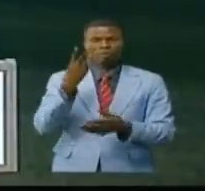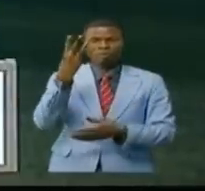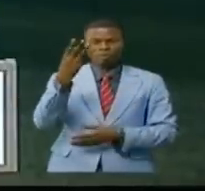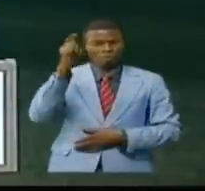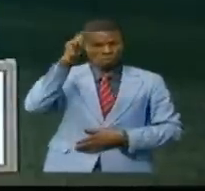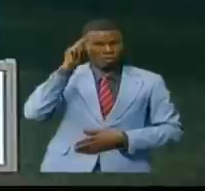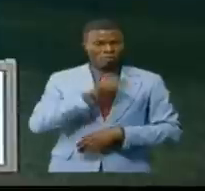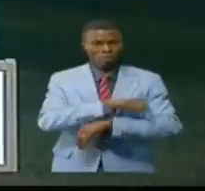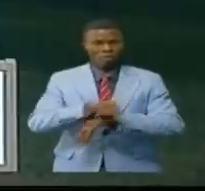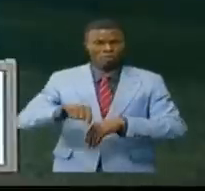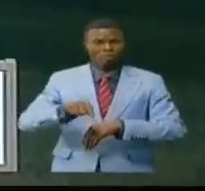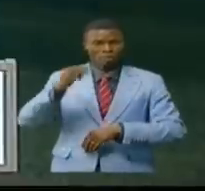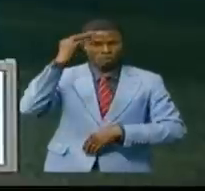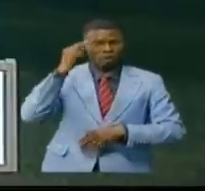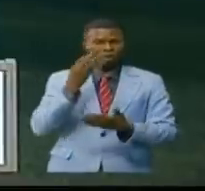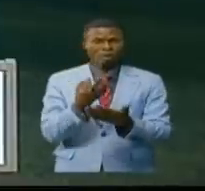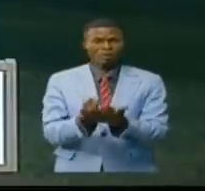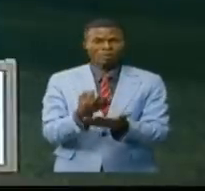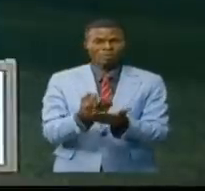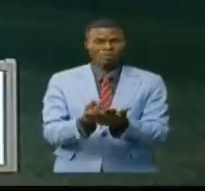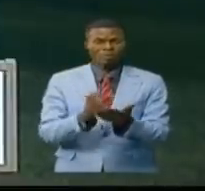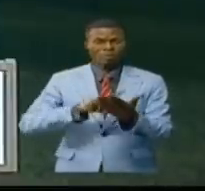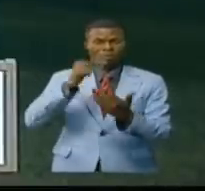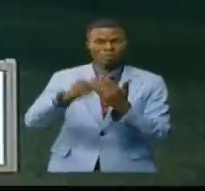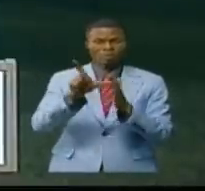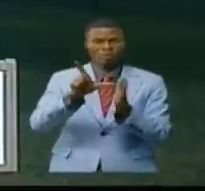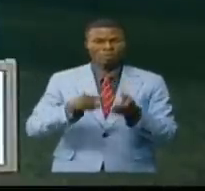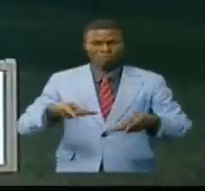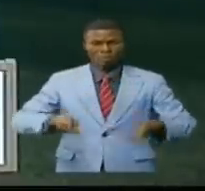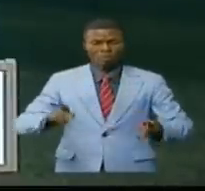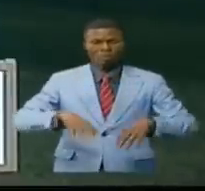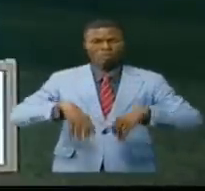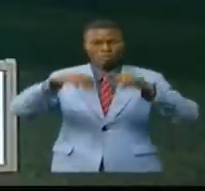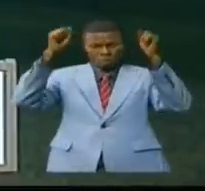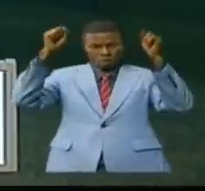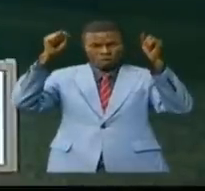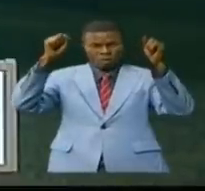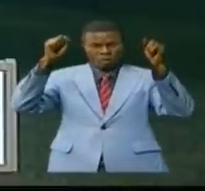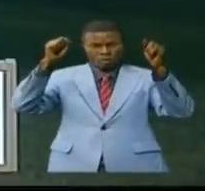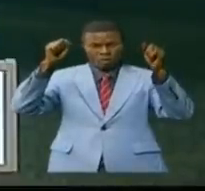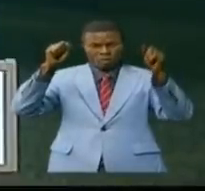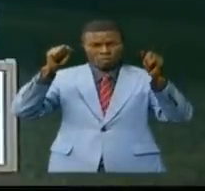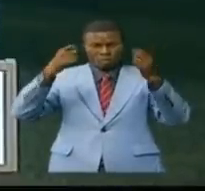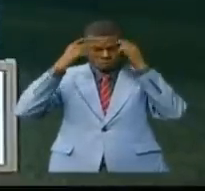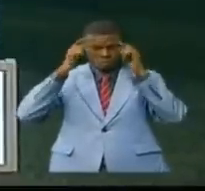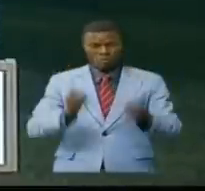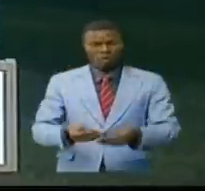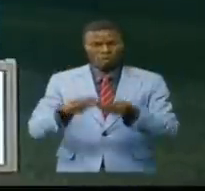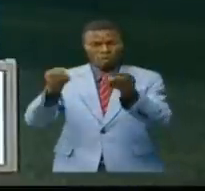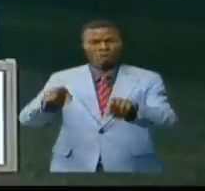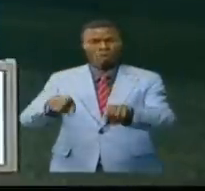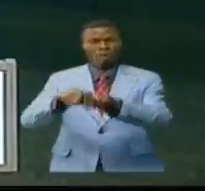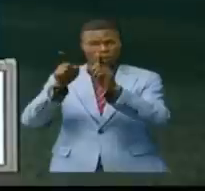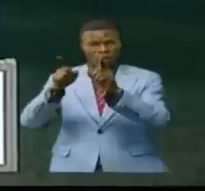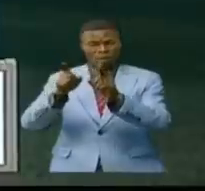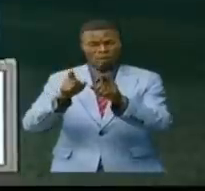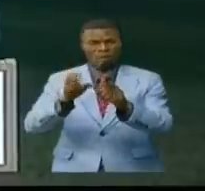textes du ministère de Finances. Le projet de loi autorisant la ratification de l'accord de crédit numéro